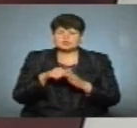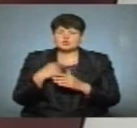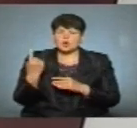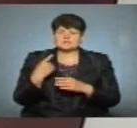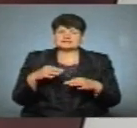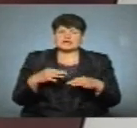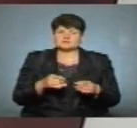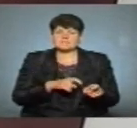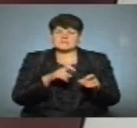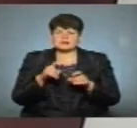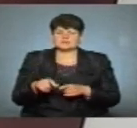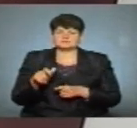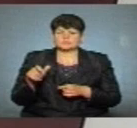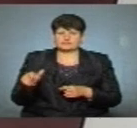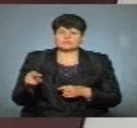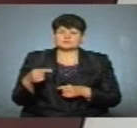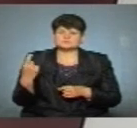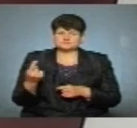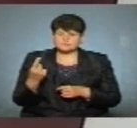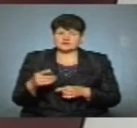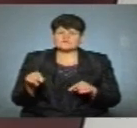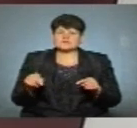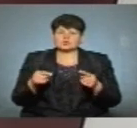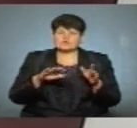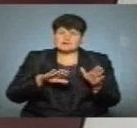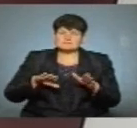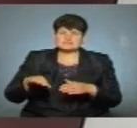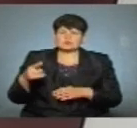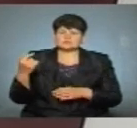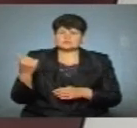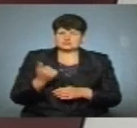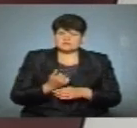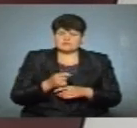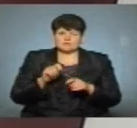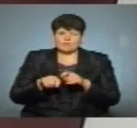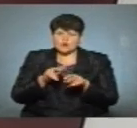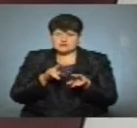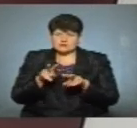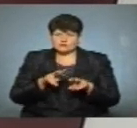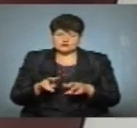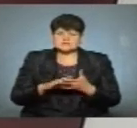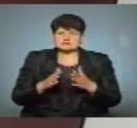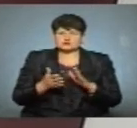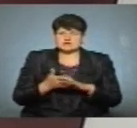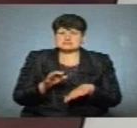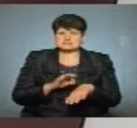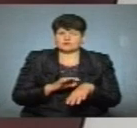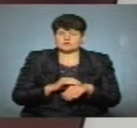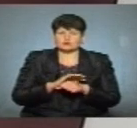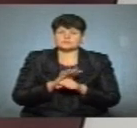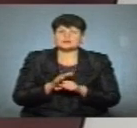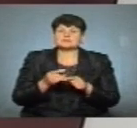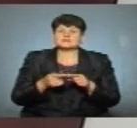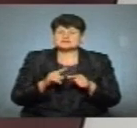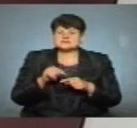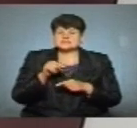транспортне перевезення пасажирів на Тернопільщині відновлять після тижневого моніторингу ситуацію захворюваності на COVID-19. Про це під